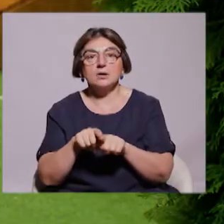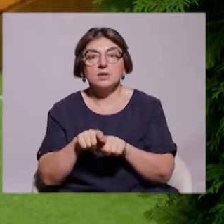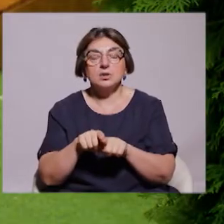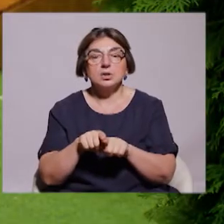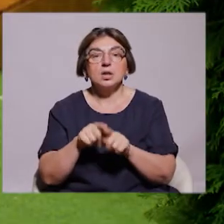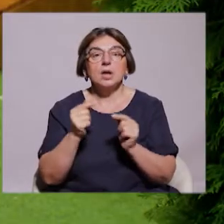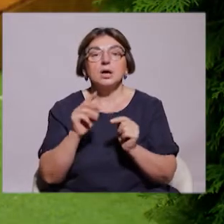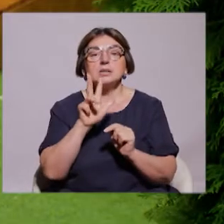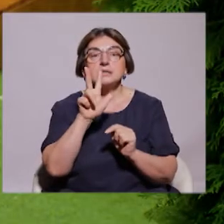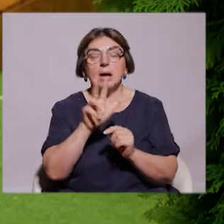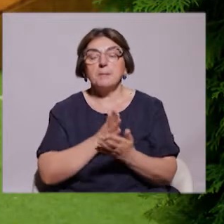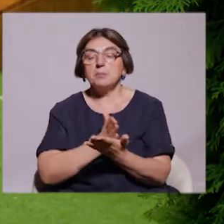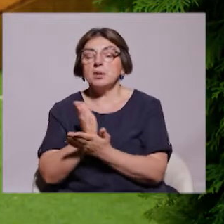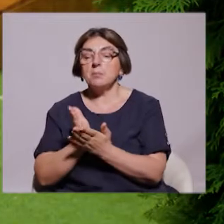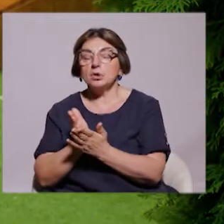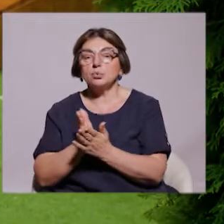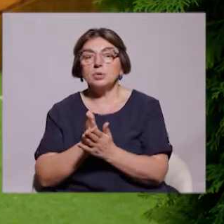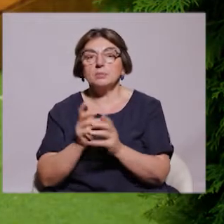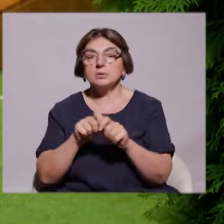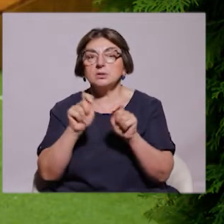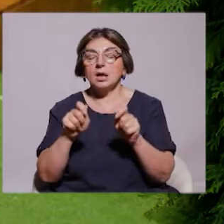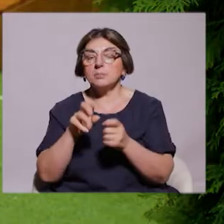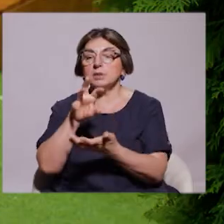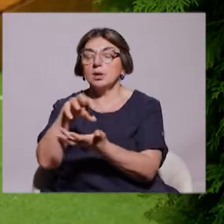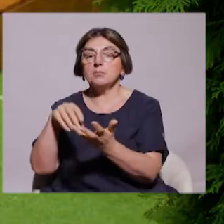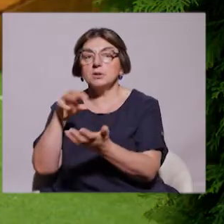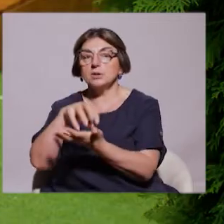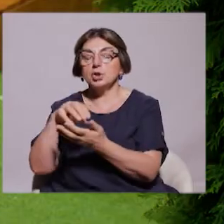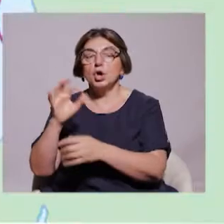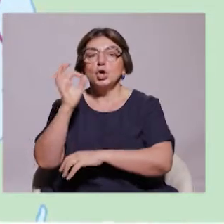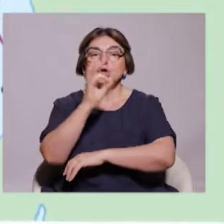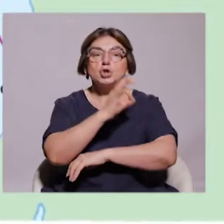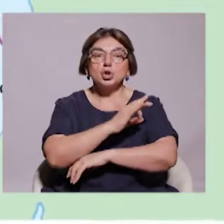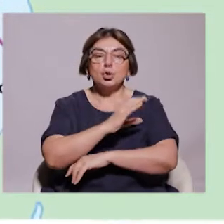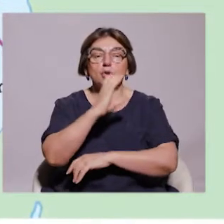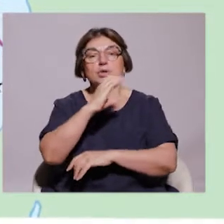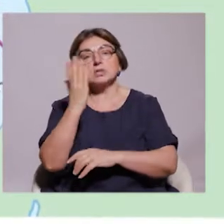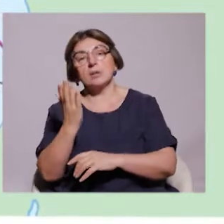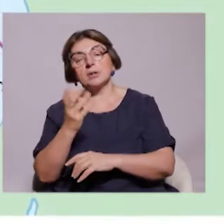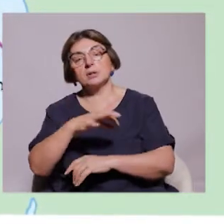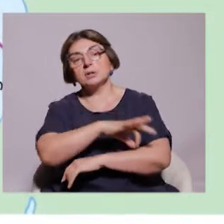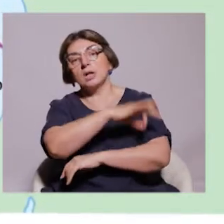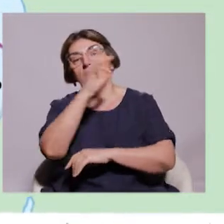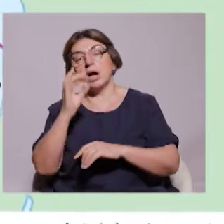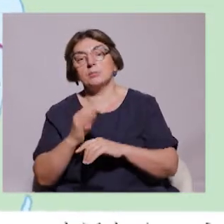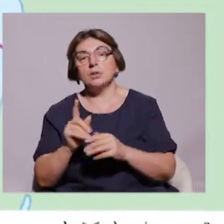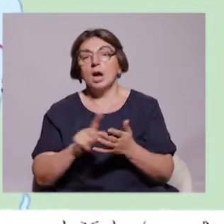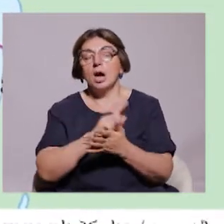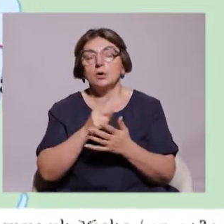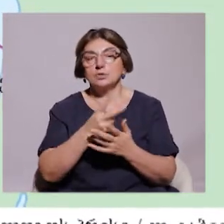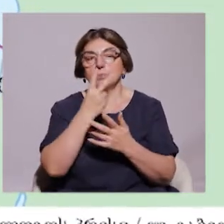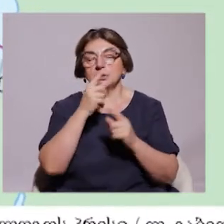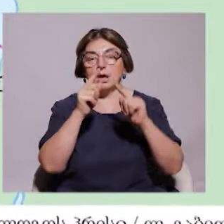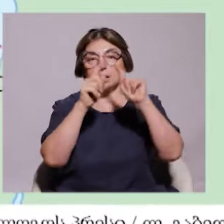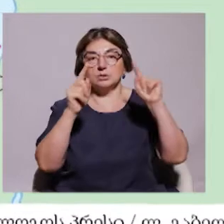წარიმართა ეს კოლონიზაცია. ეს იყო ჩრდილოეთით, სამხრეთით და აღმოსავლეთით. აუცილებლად მინდა შევხედოთ რუკას და თქვენთან ერთად